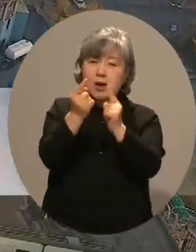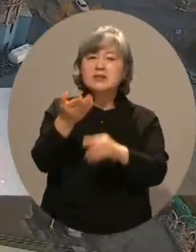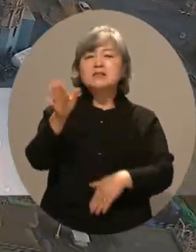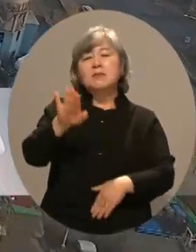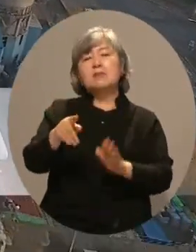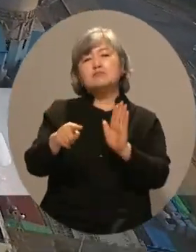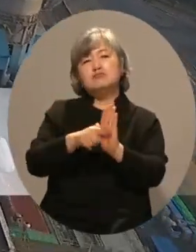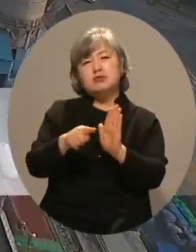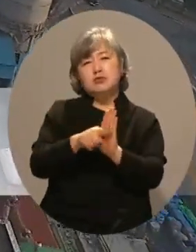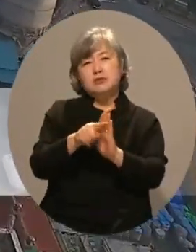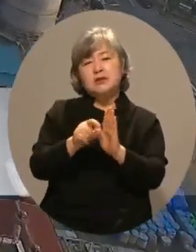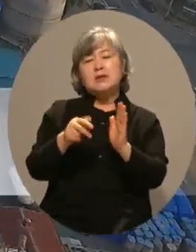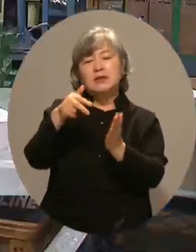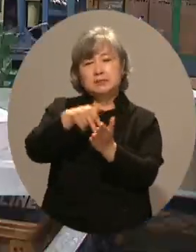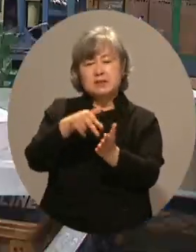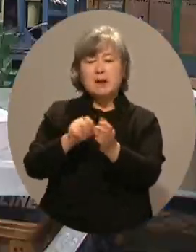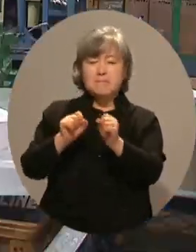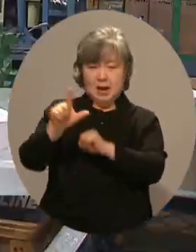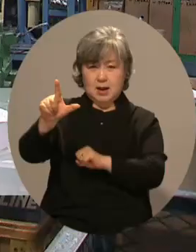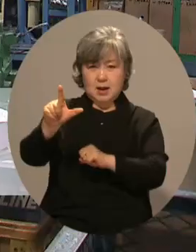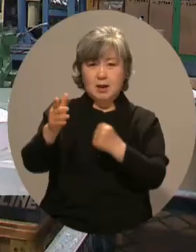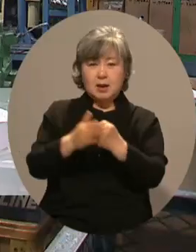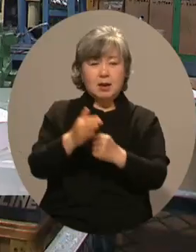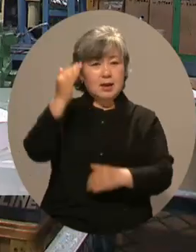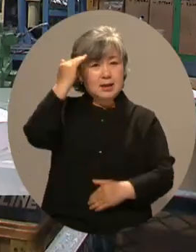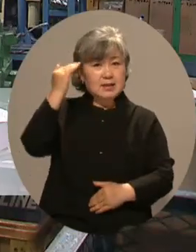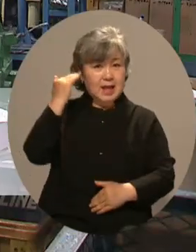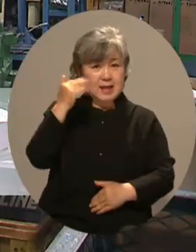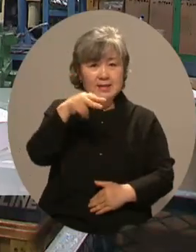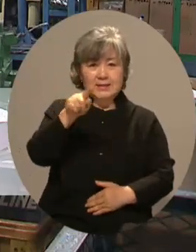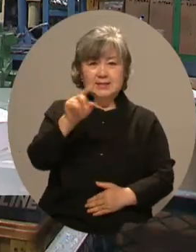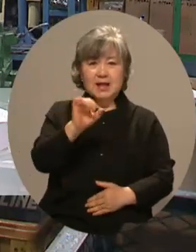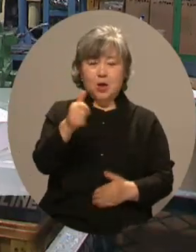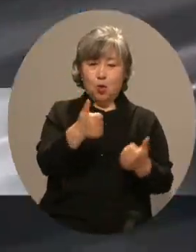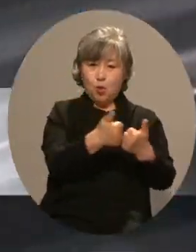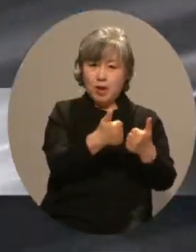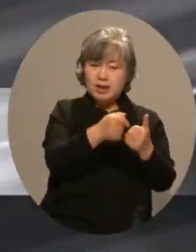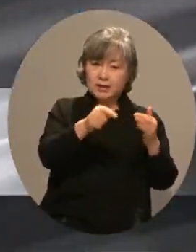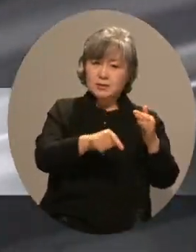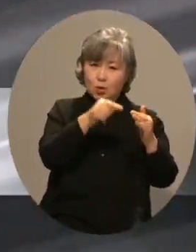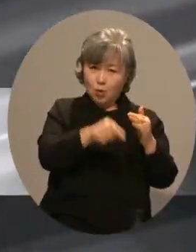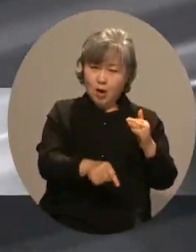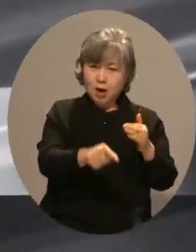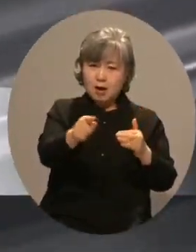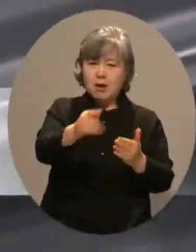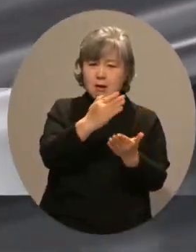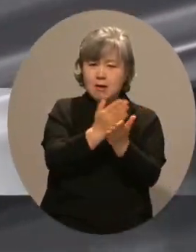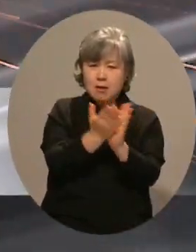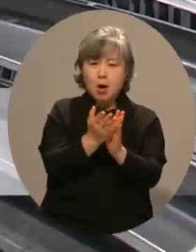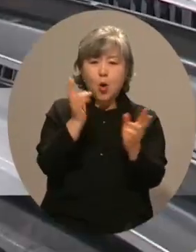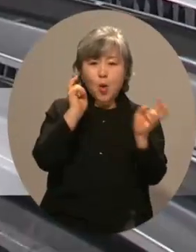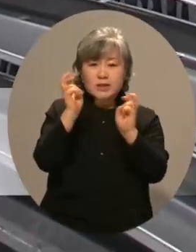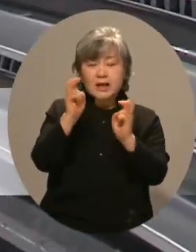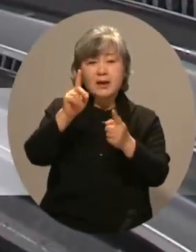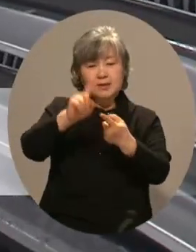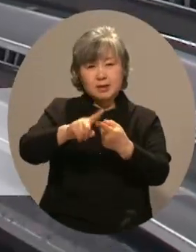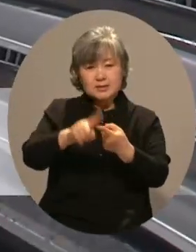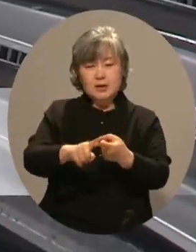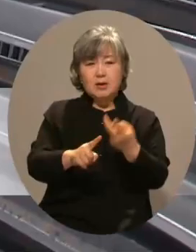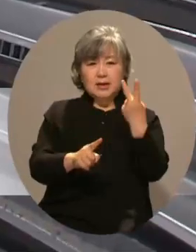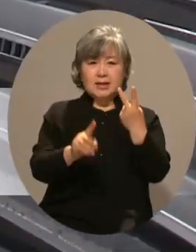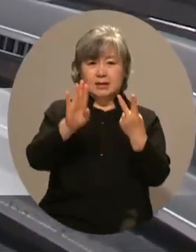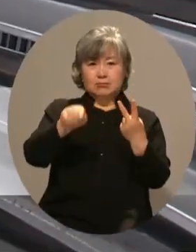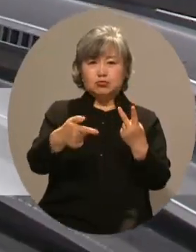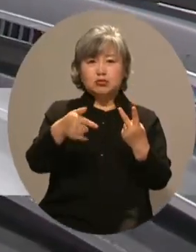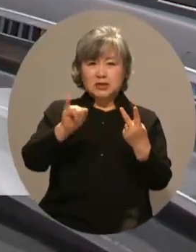전망을 벗어나지 못했습니다 대한상공회의소가 전국 2217개 제조업체를 대상으로 2분기